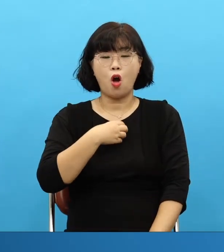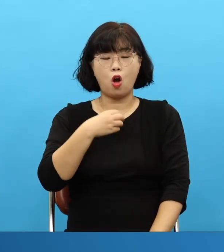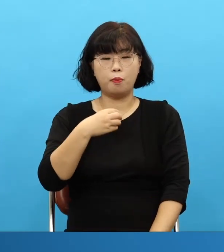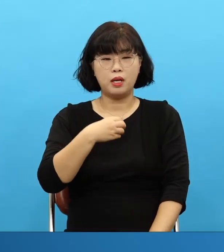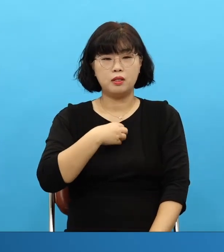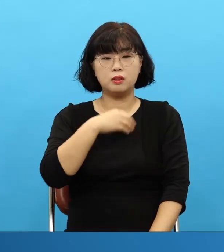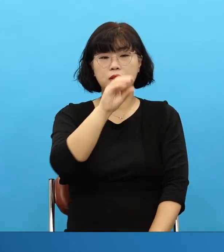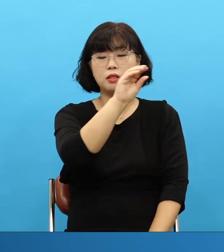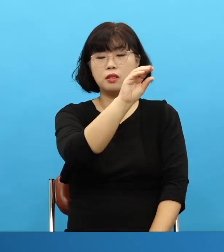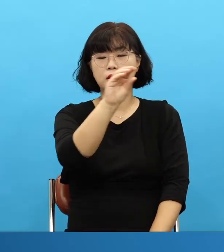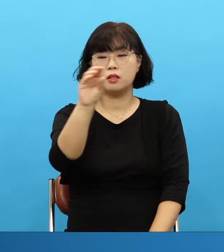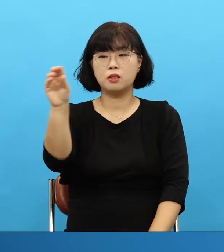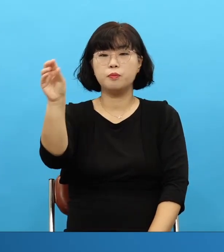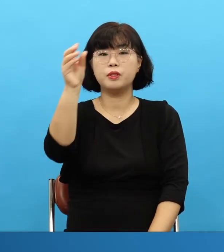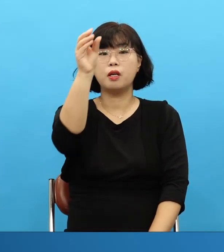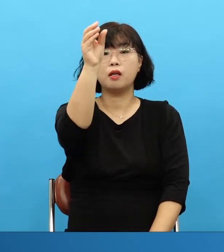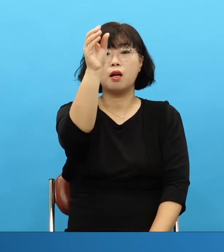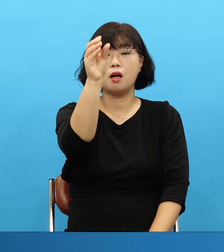험한